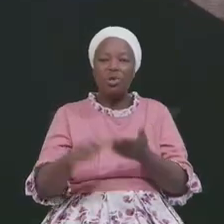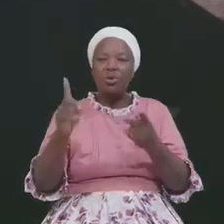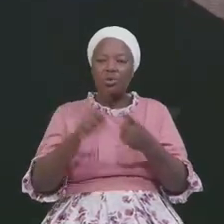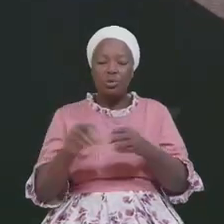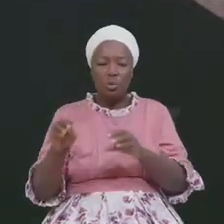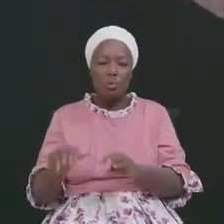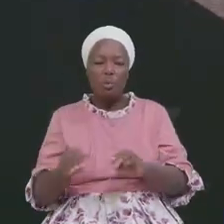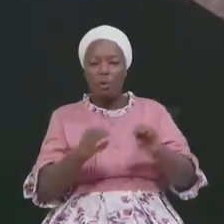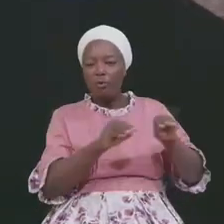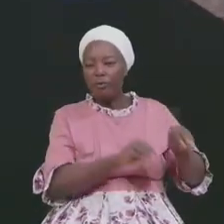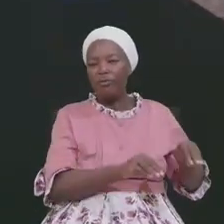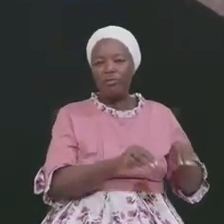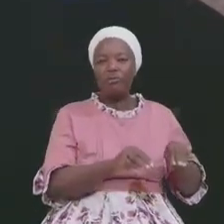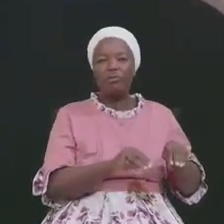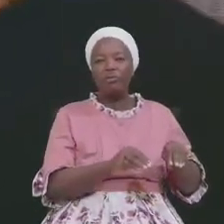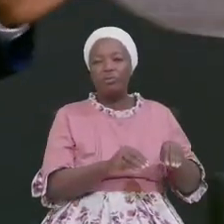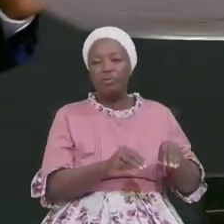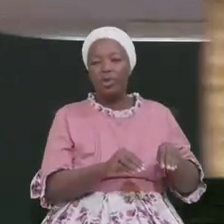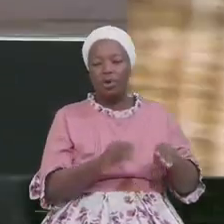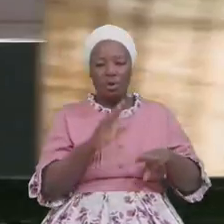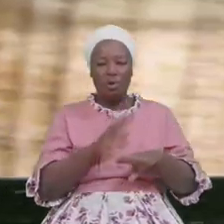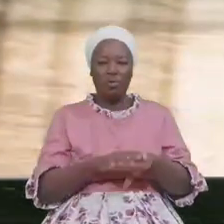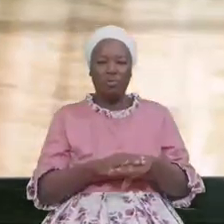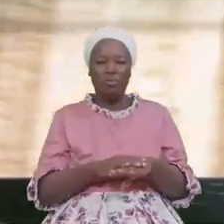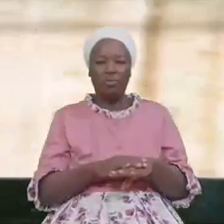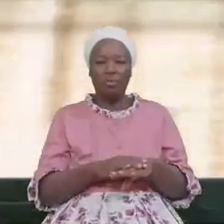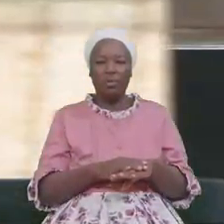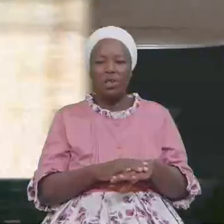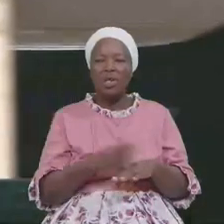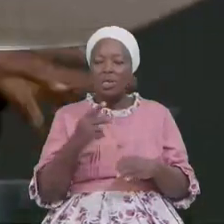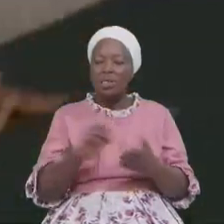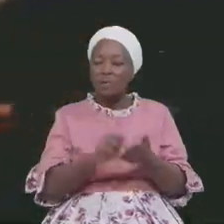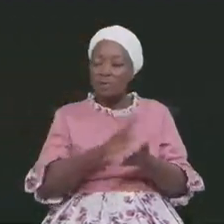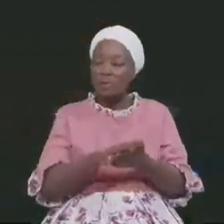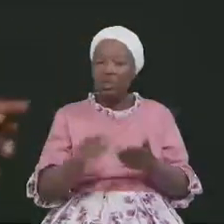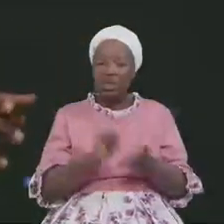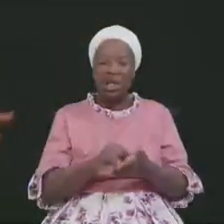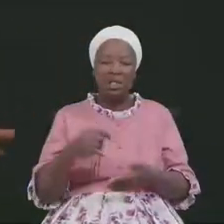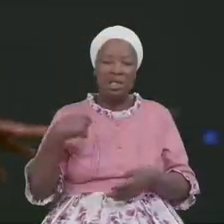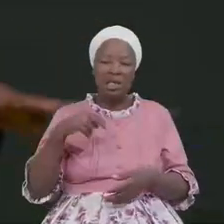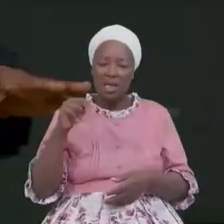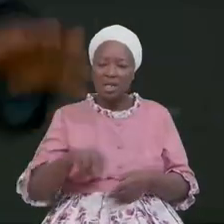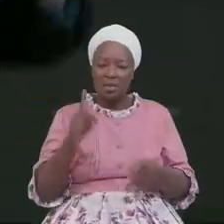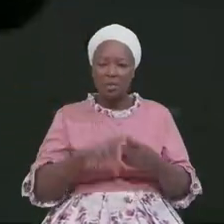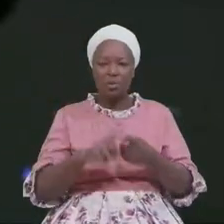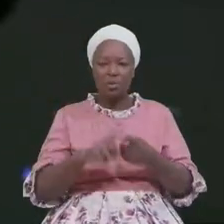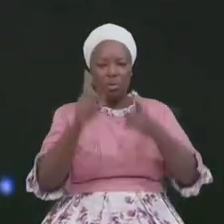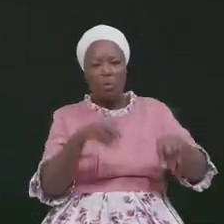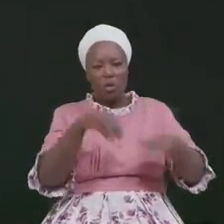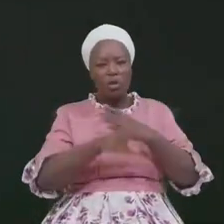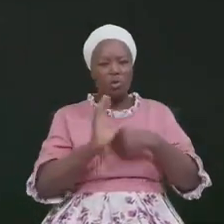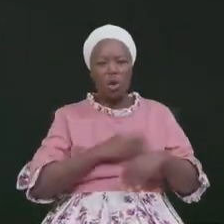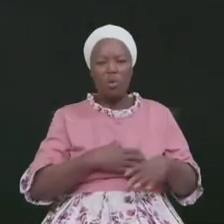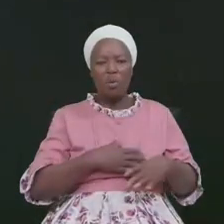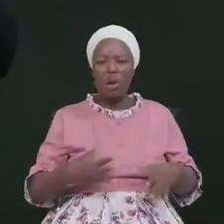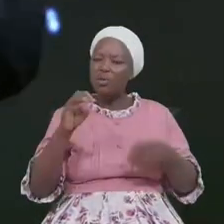loin. La sanctification qui doit venir dans nos vies afin que nous